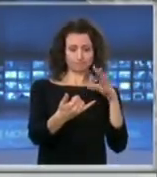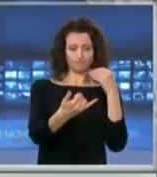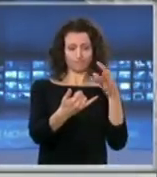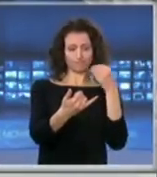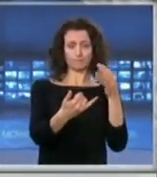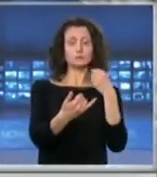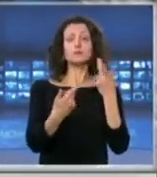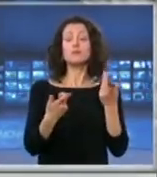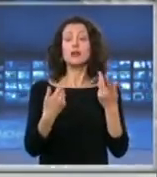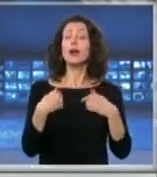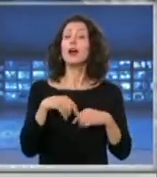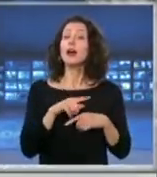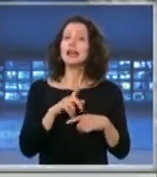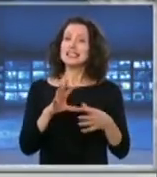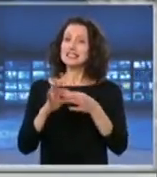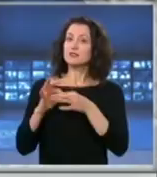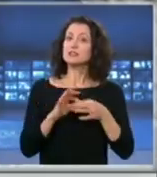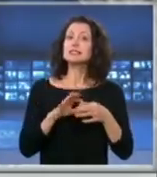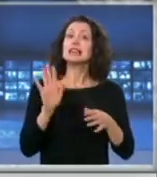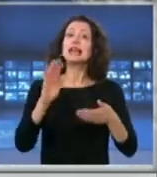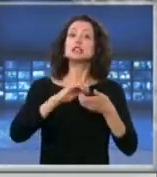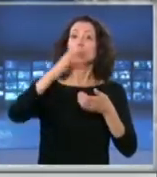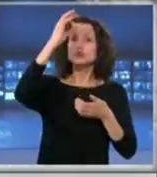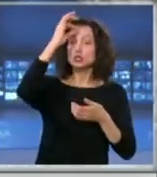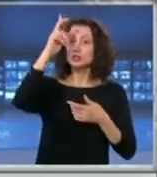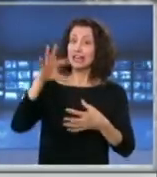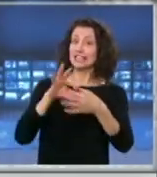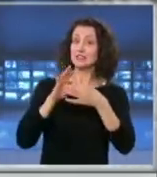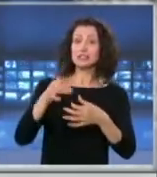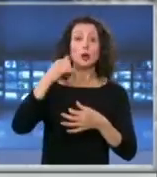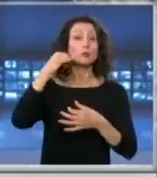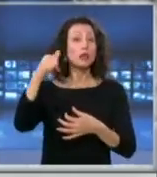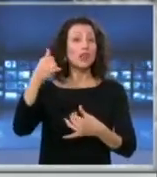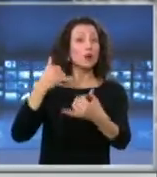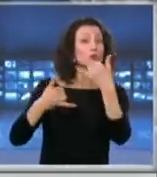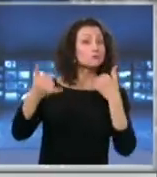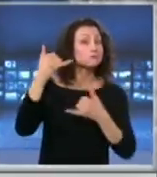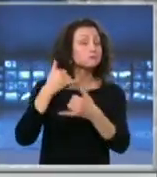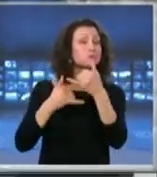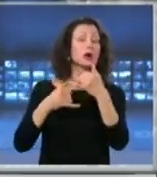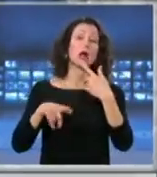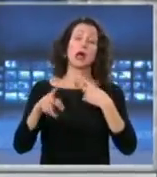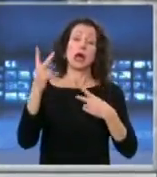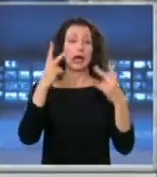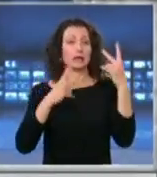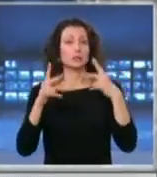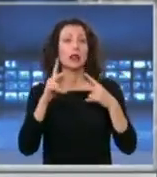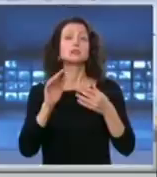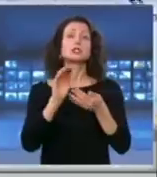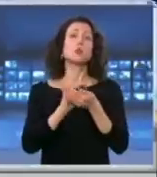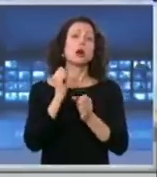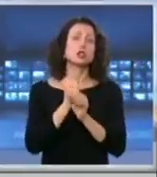съученичка се свързват по телефона. Тя й предава каквото са имали, какви домашни, по